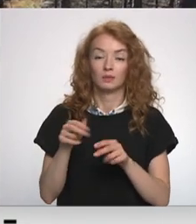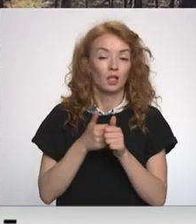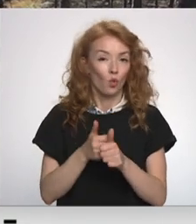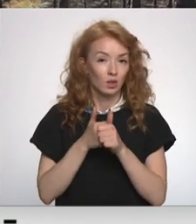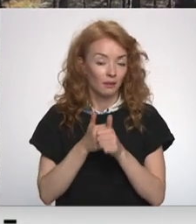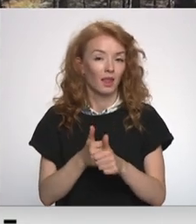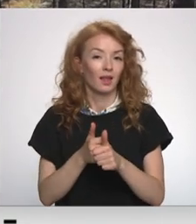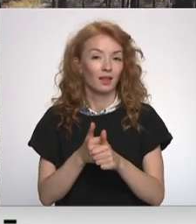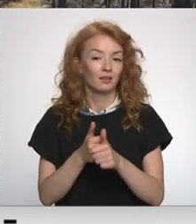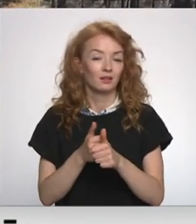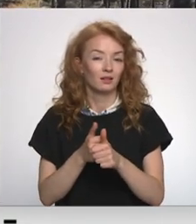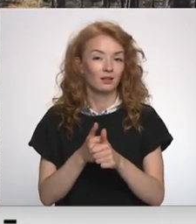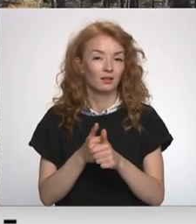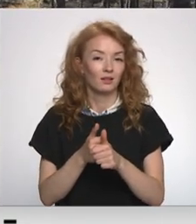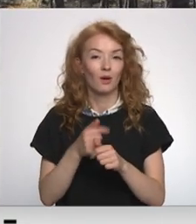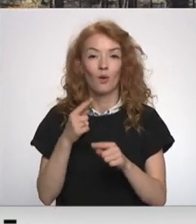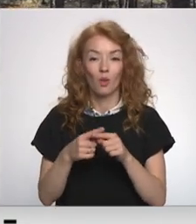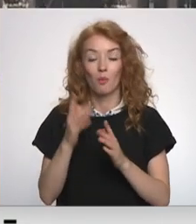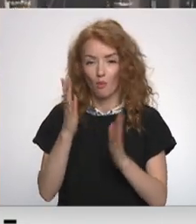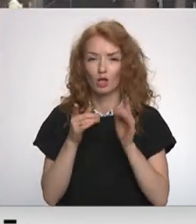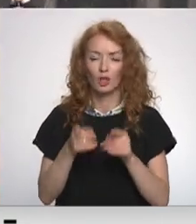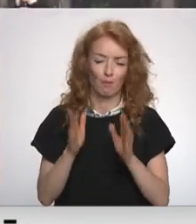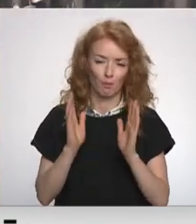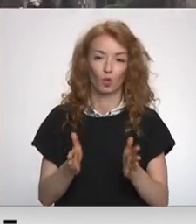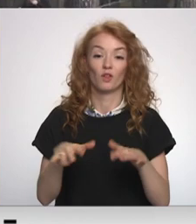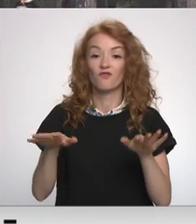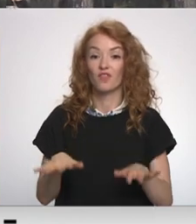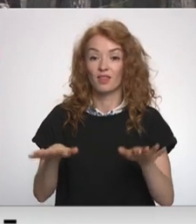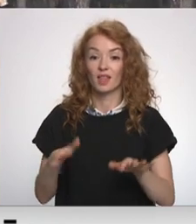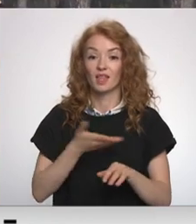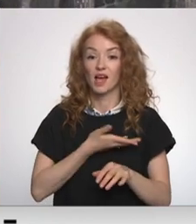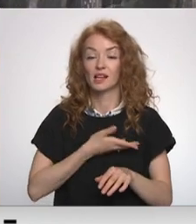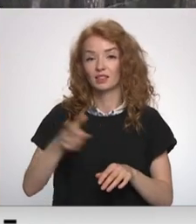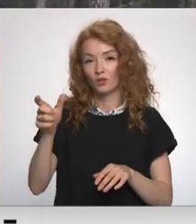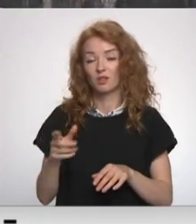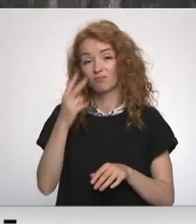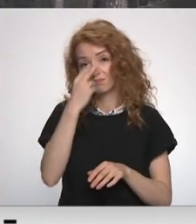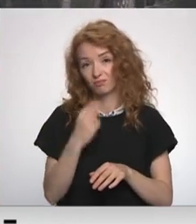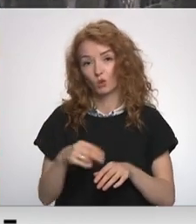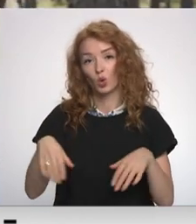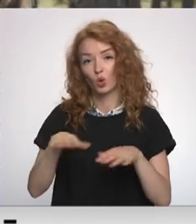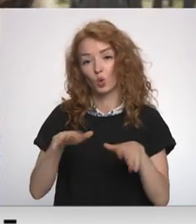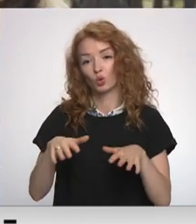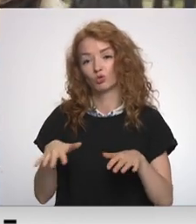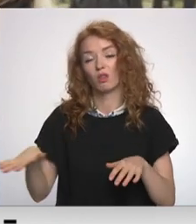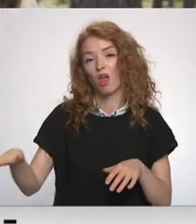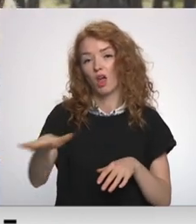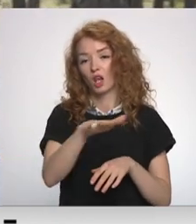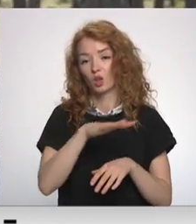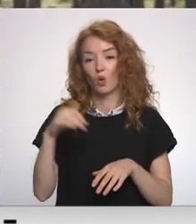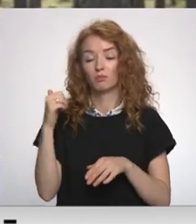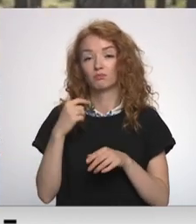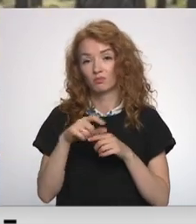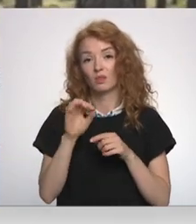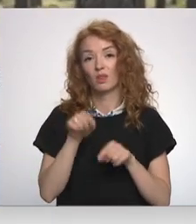Sekosim līdzi un mežs te būs. Tikmēr vietējie iedzīvotāji jau apraduši ar tukšo teritoriju. Jā, es dzirdēju, ka te